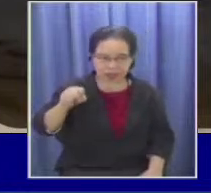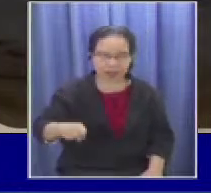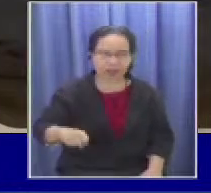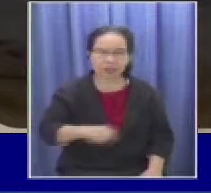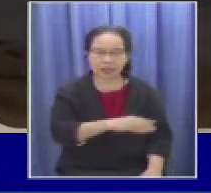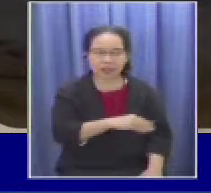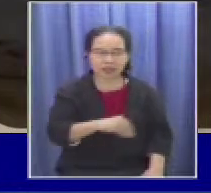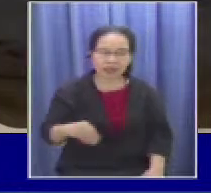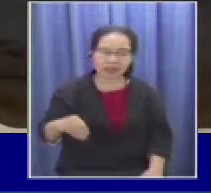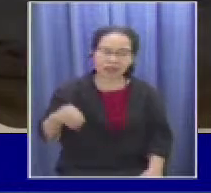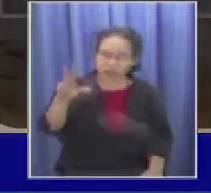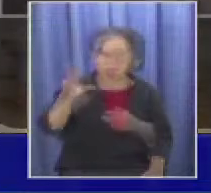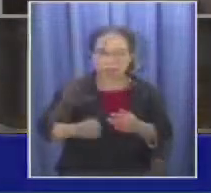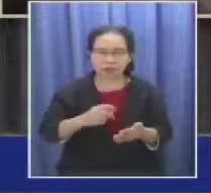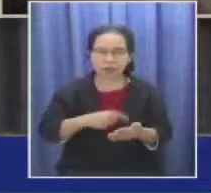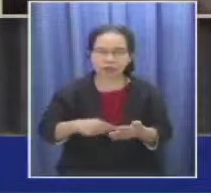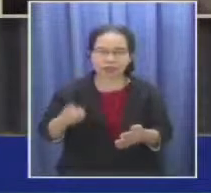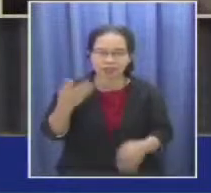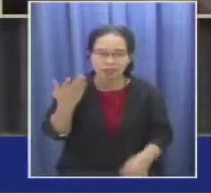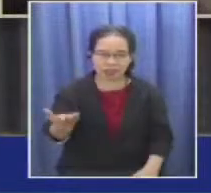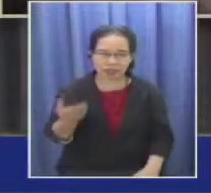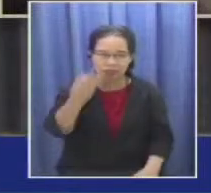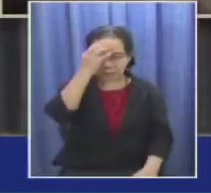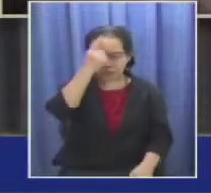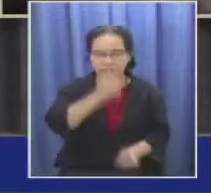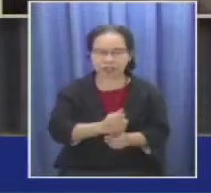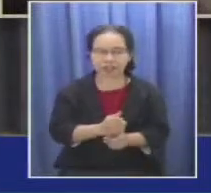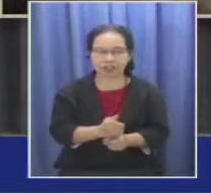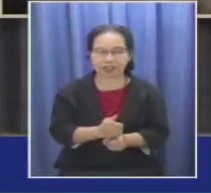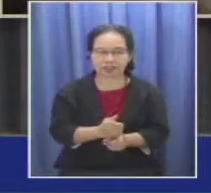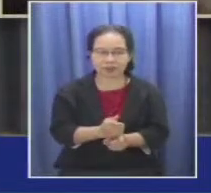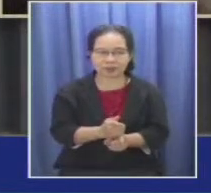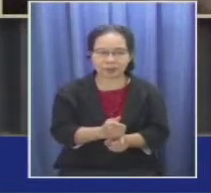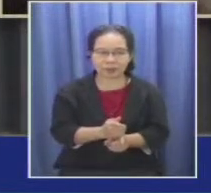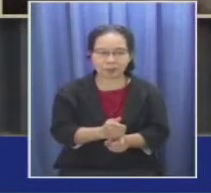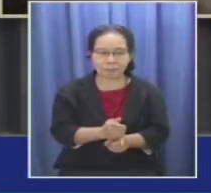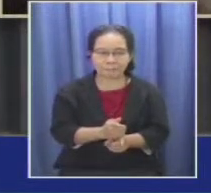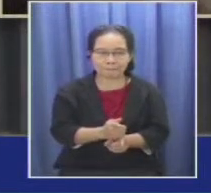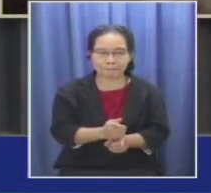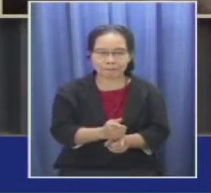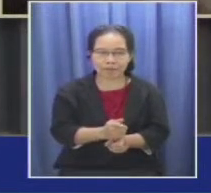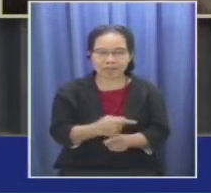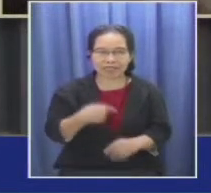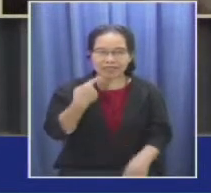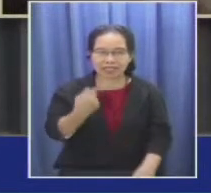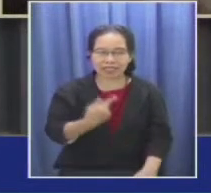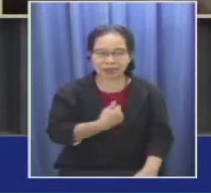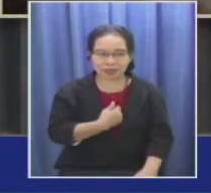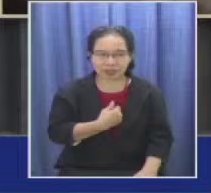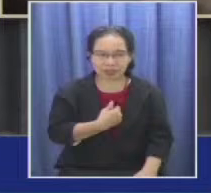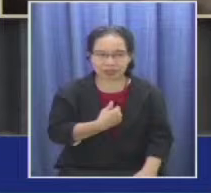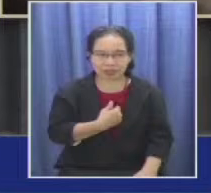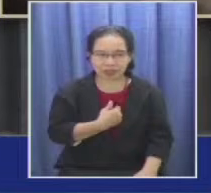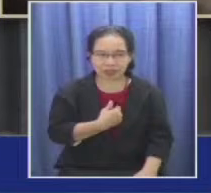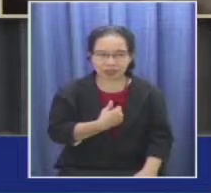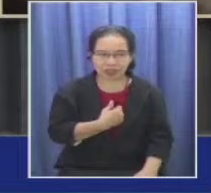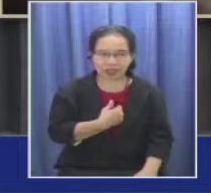bi ampa. Na wa nhwea tem wo mu. Emfa ho.